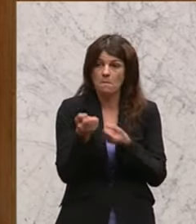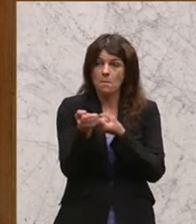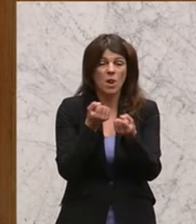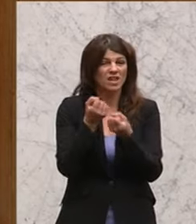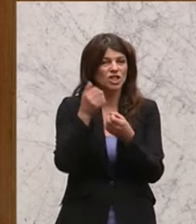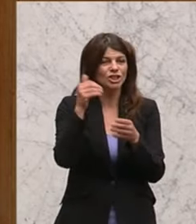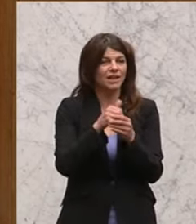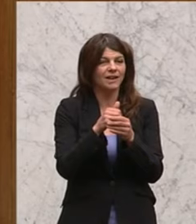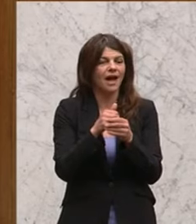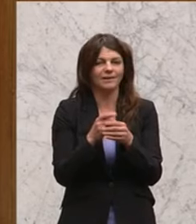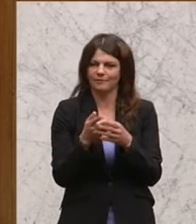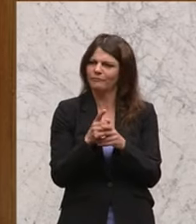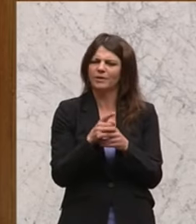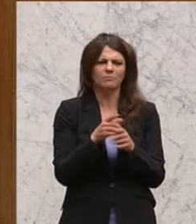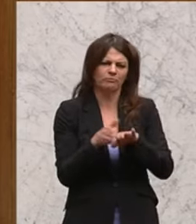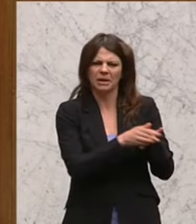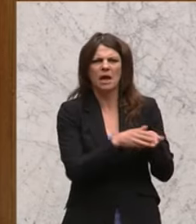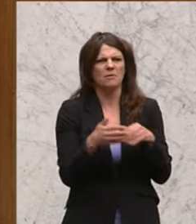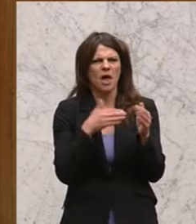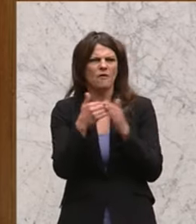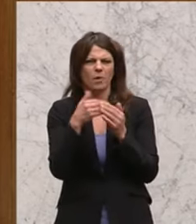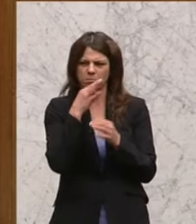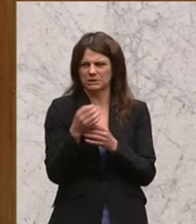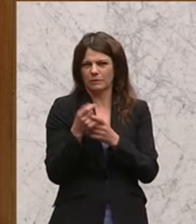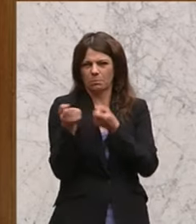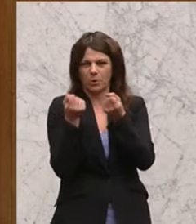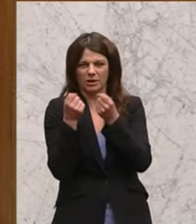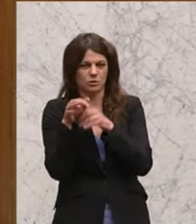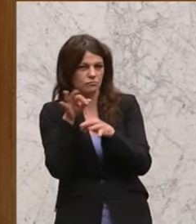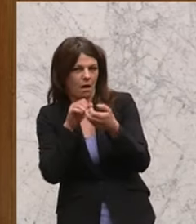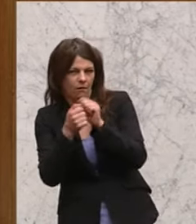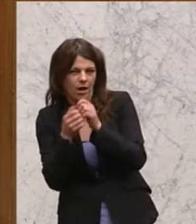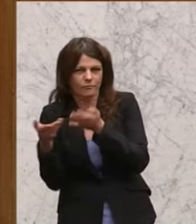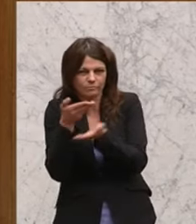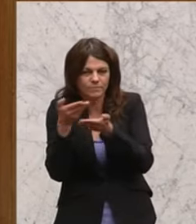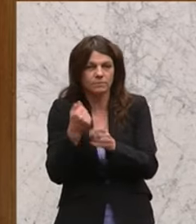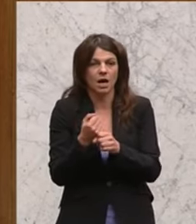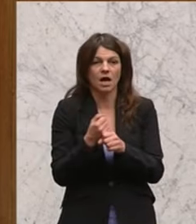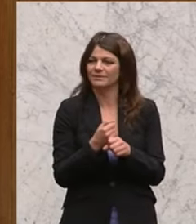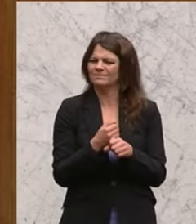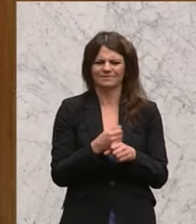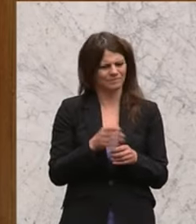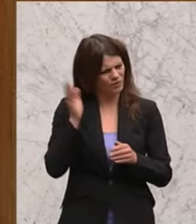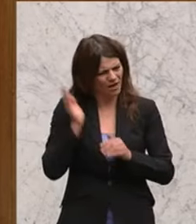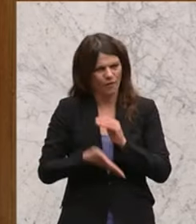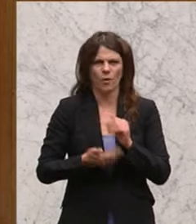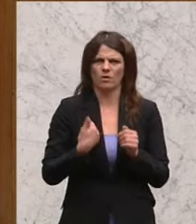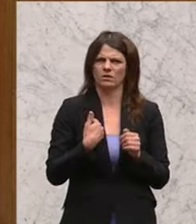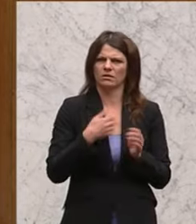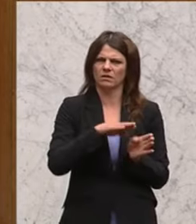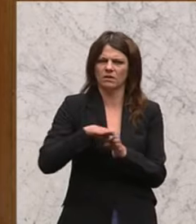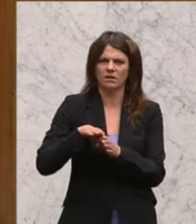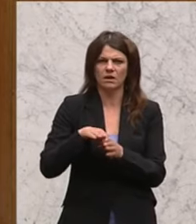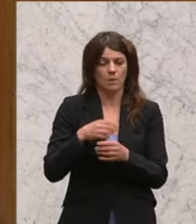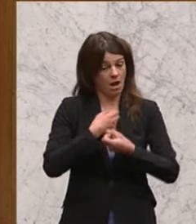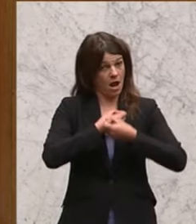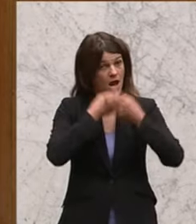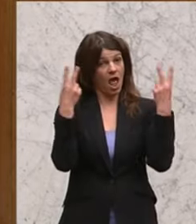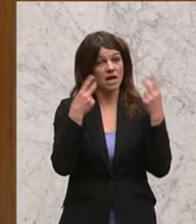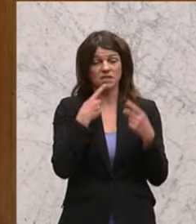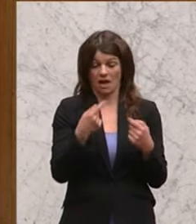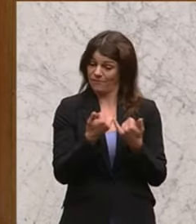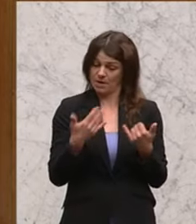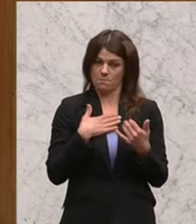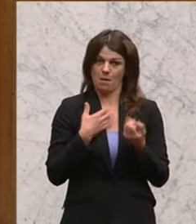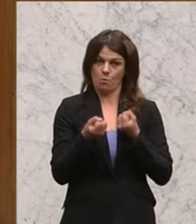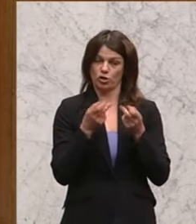durch taktischen Opportunismus ersetzt. Und genau das ist es, glaube ich, womit wir brechen müssen. Wir brauchen eine klarere Akzentuierung. Wir müssen